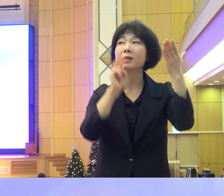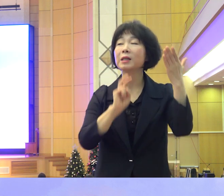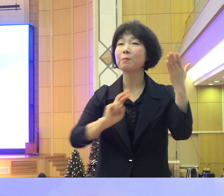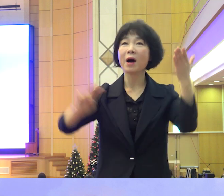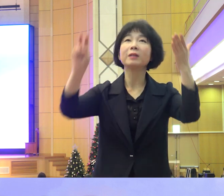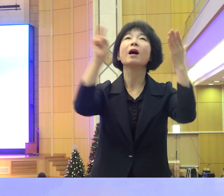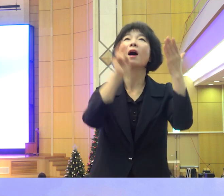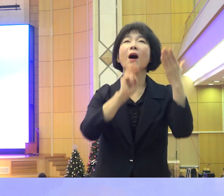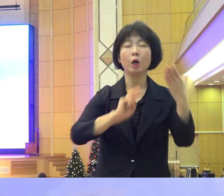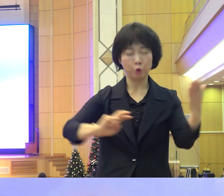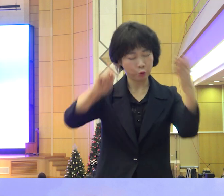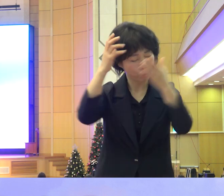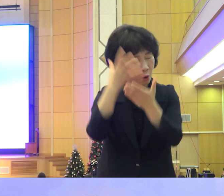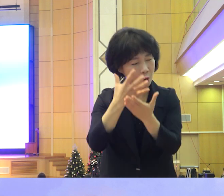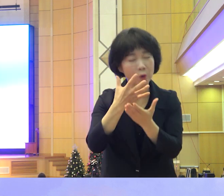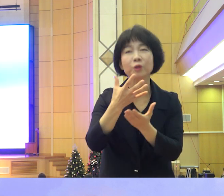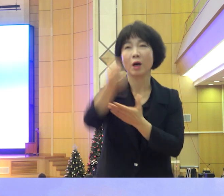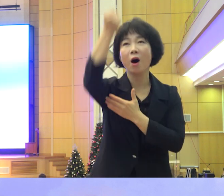찬양을